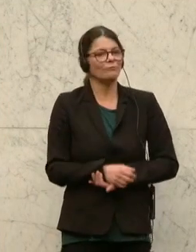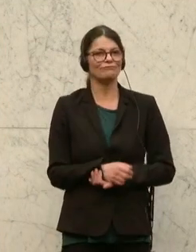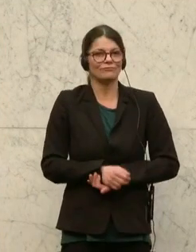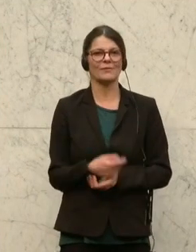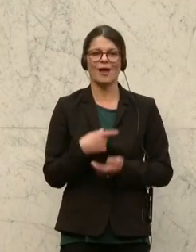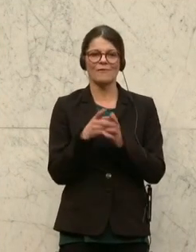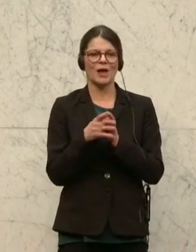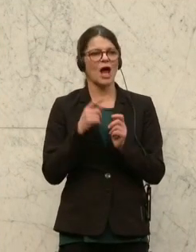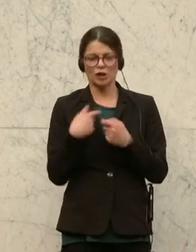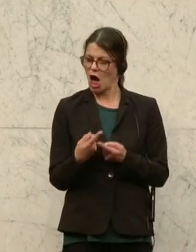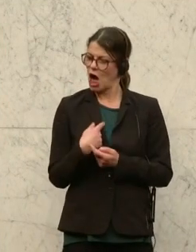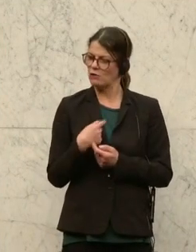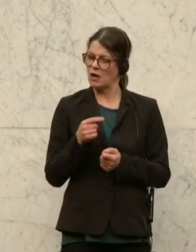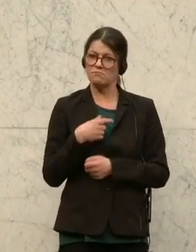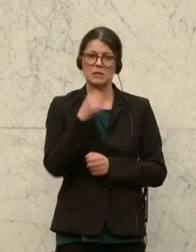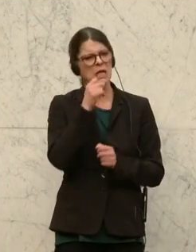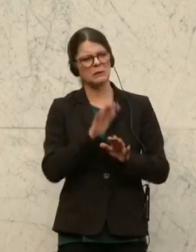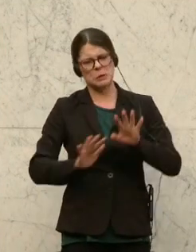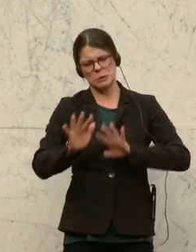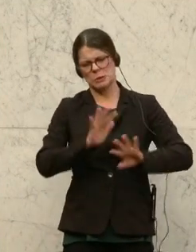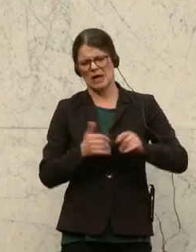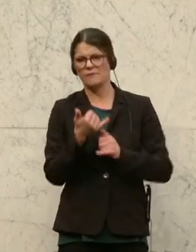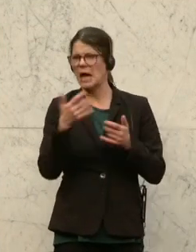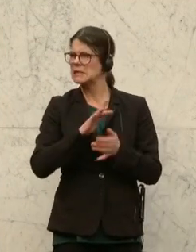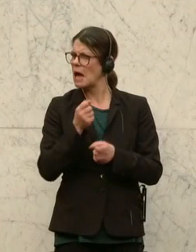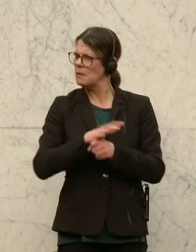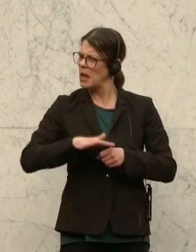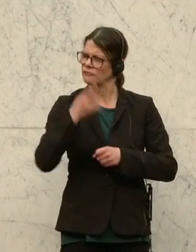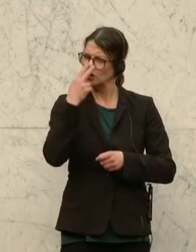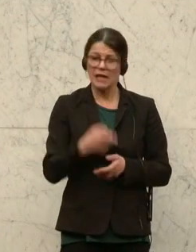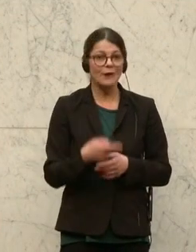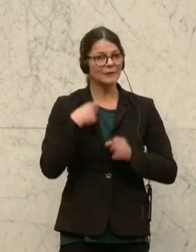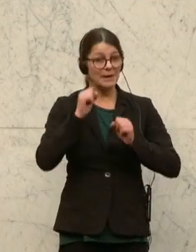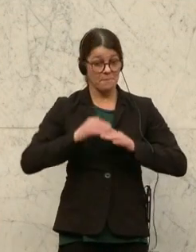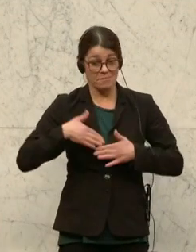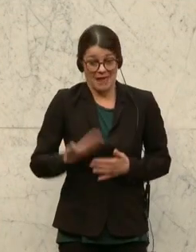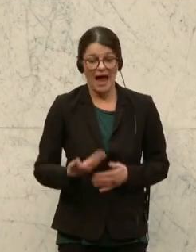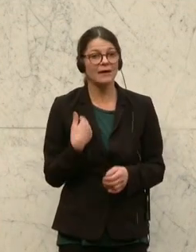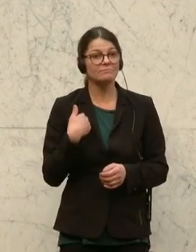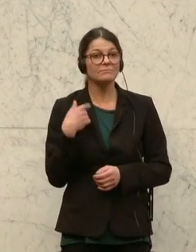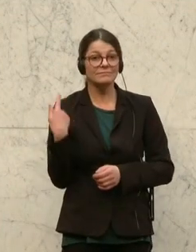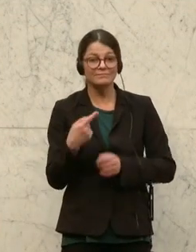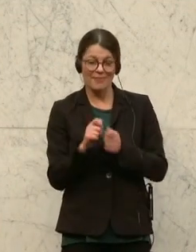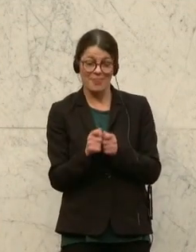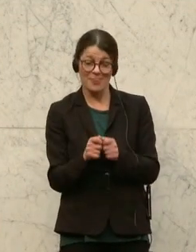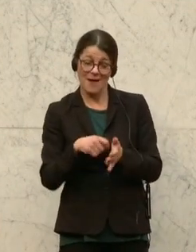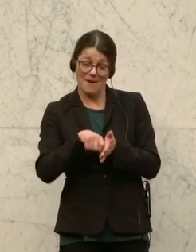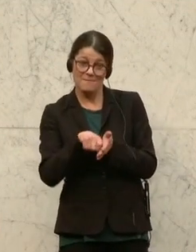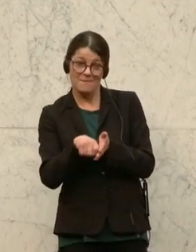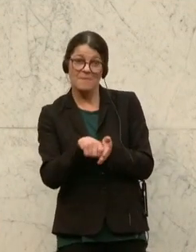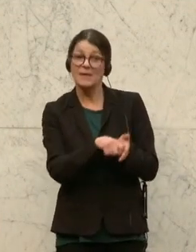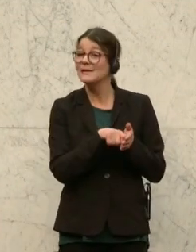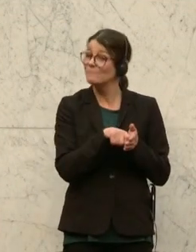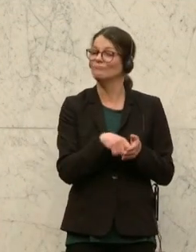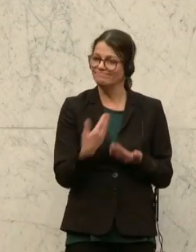ein bisschen das im Unklaren gelassen hat, konnte man die Arbeitsplatzbeschreibung im Nachhinein genau dorthin justieren,